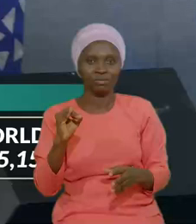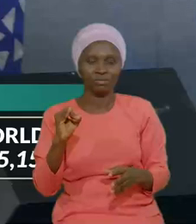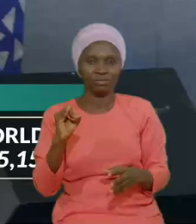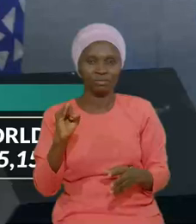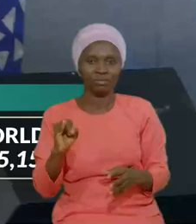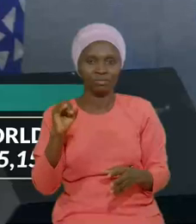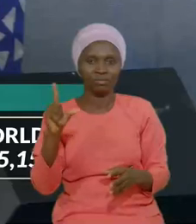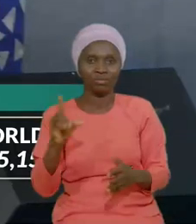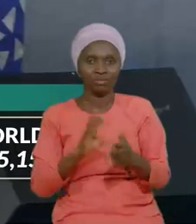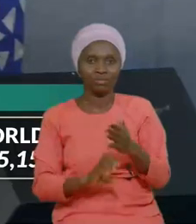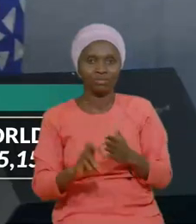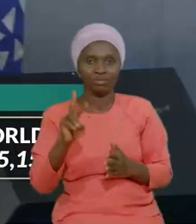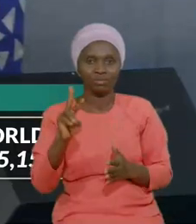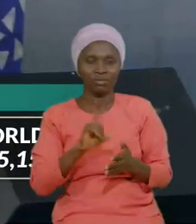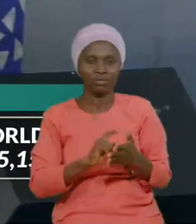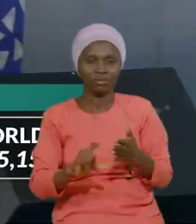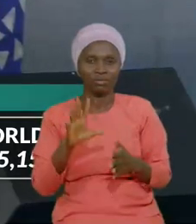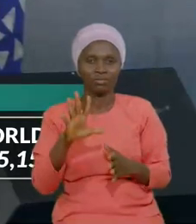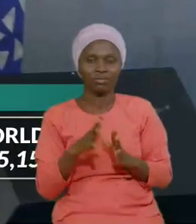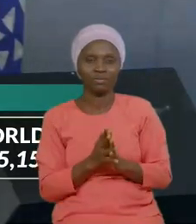chapter 2 and verse 5.